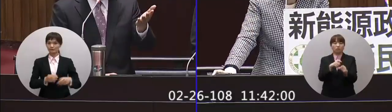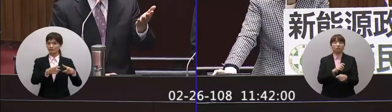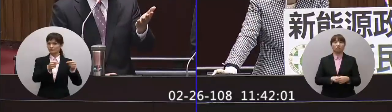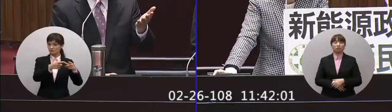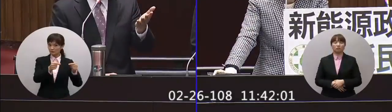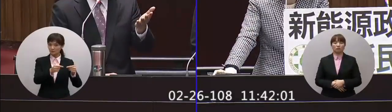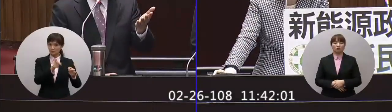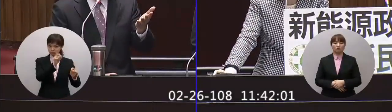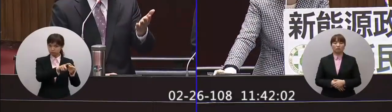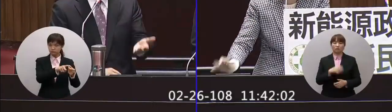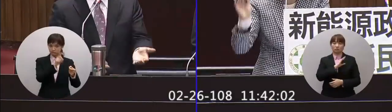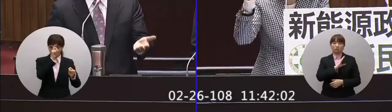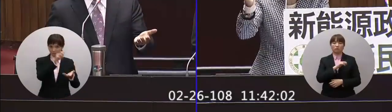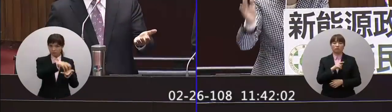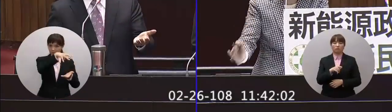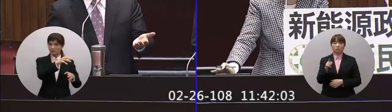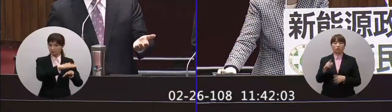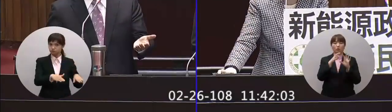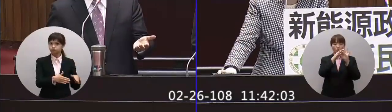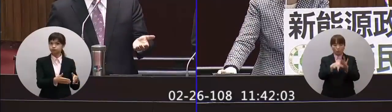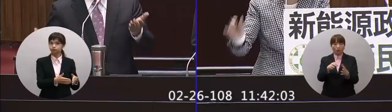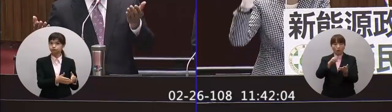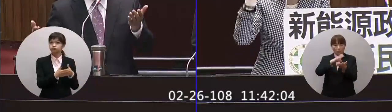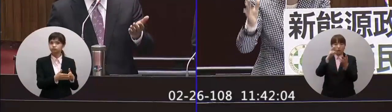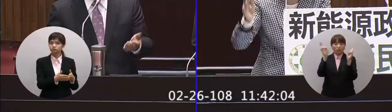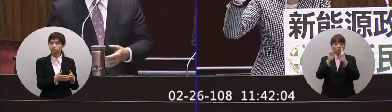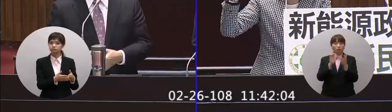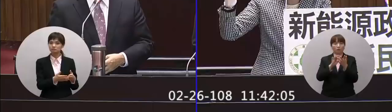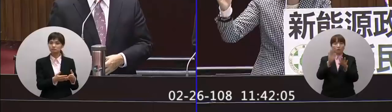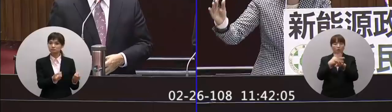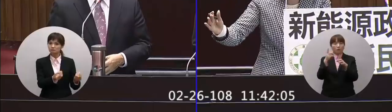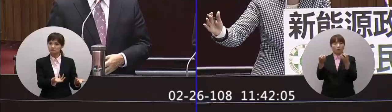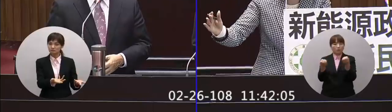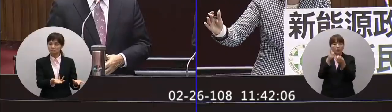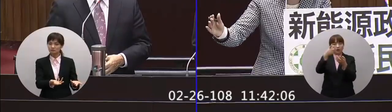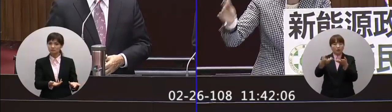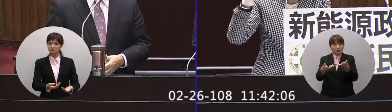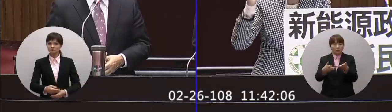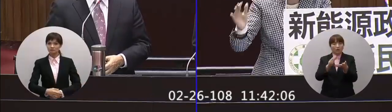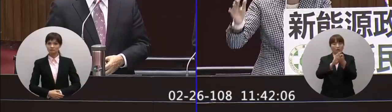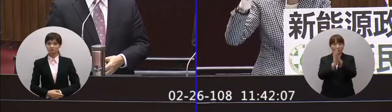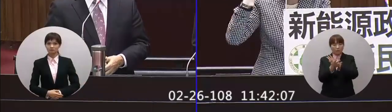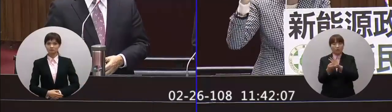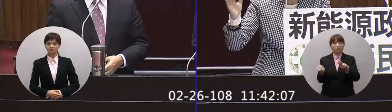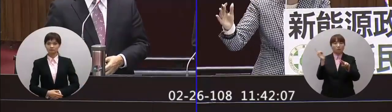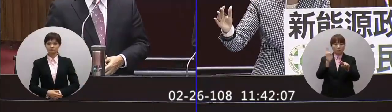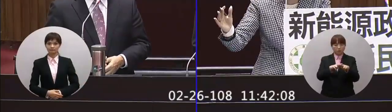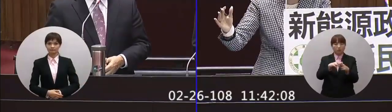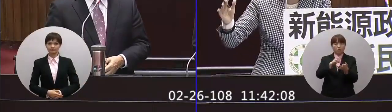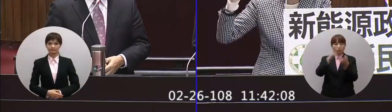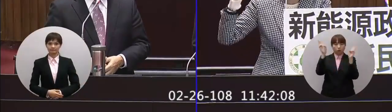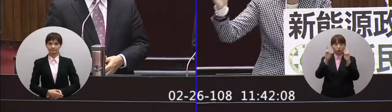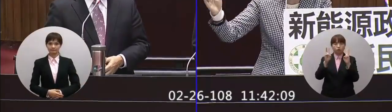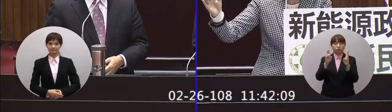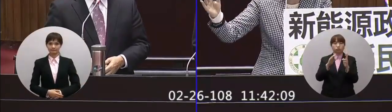不追求安全核能吗？ 当然啊，所以他还持续使用核能啊，他不会因为发生一个事故之后，完全把核能